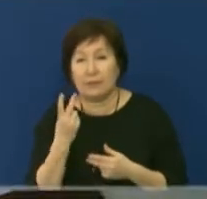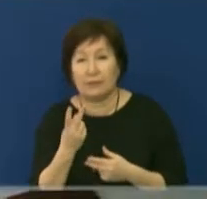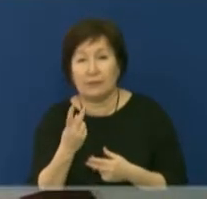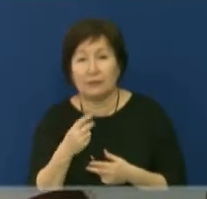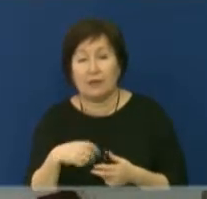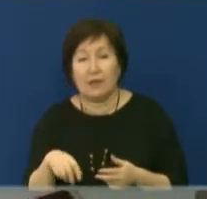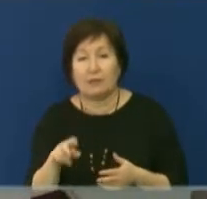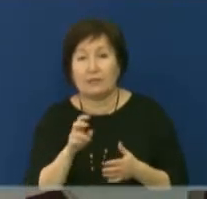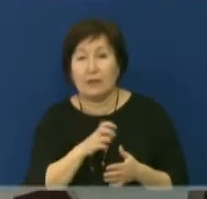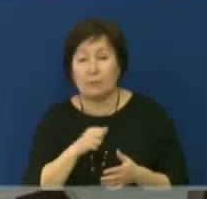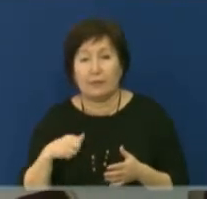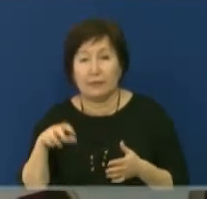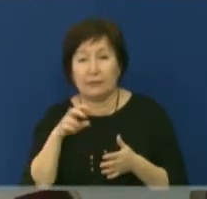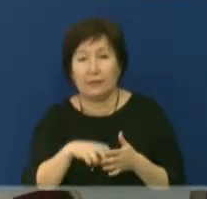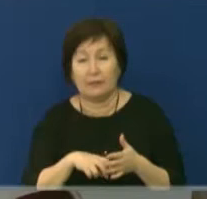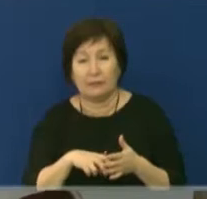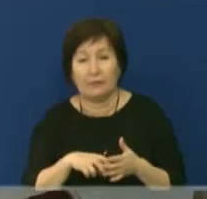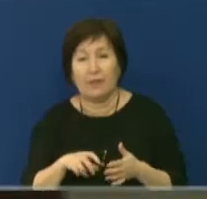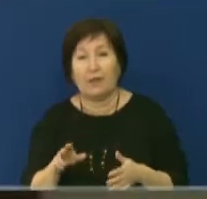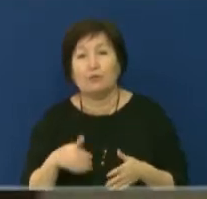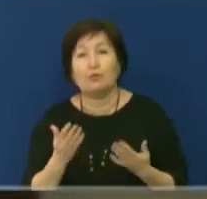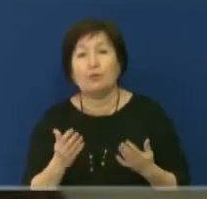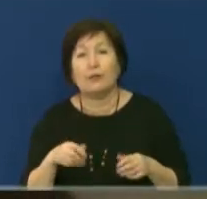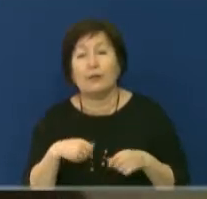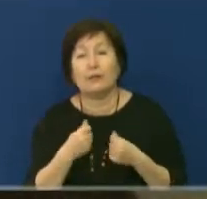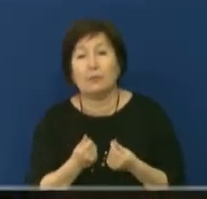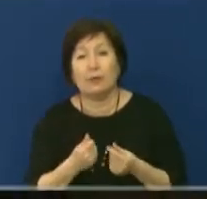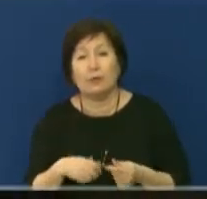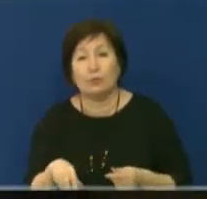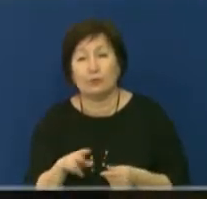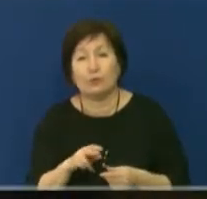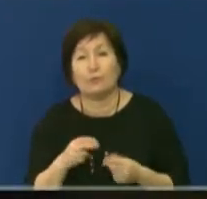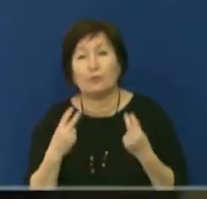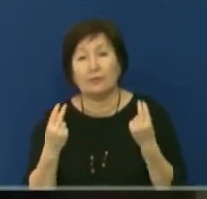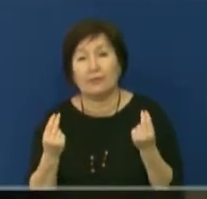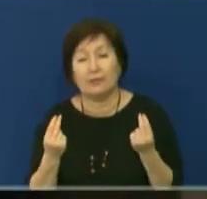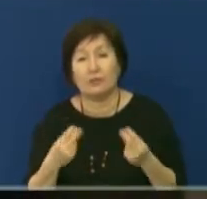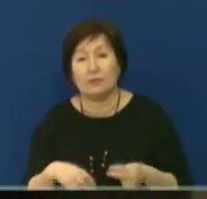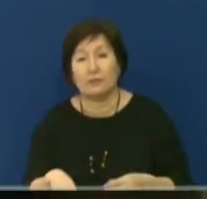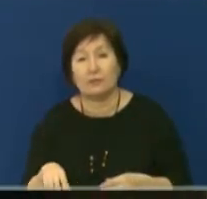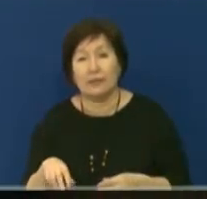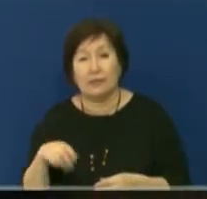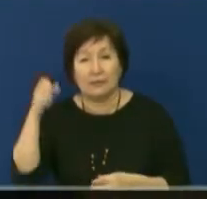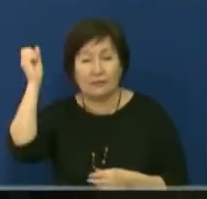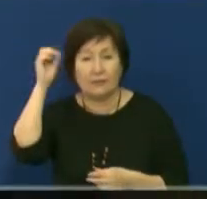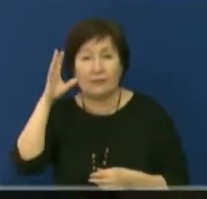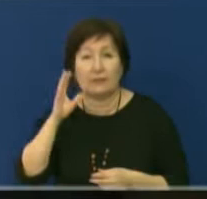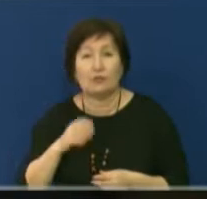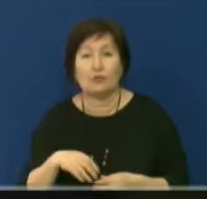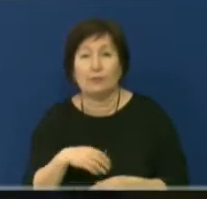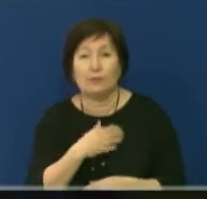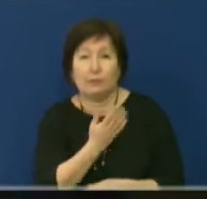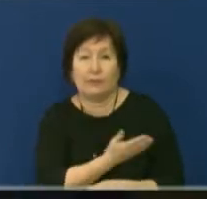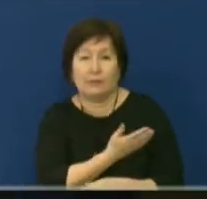дефект. То есть эта система управления будет даже показывать, где светильник не горит, какой мощности, потому